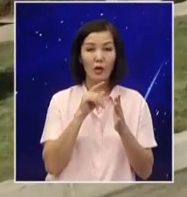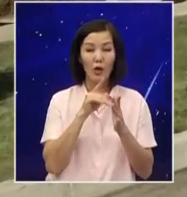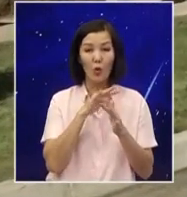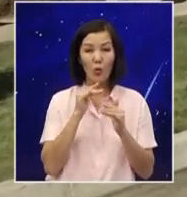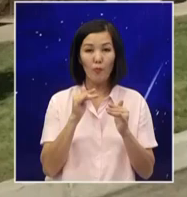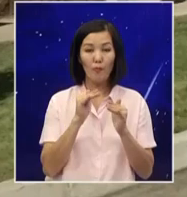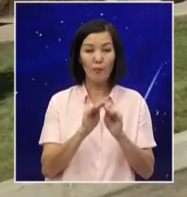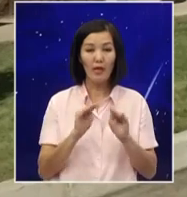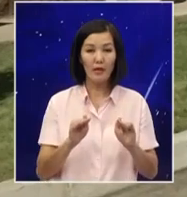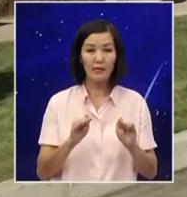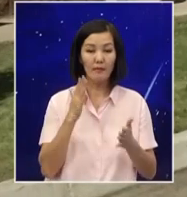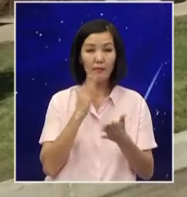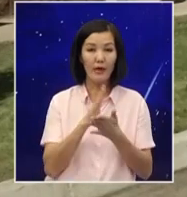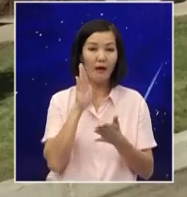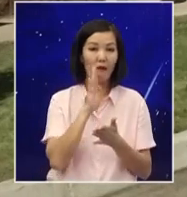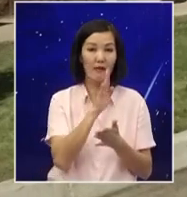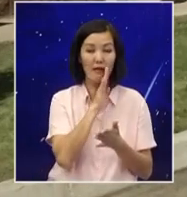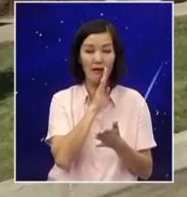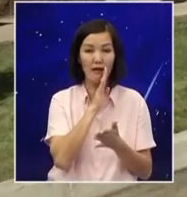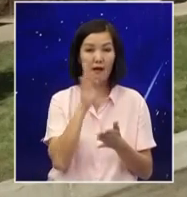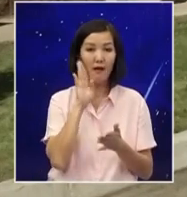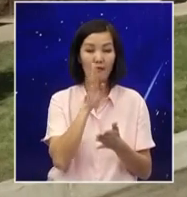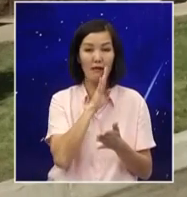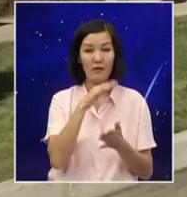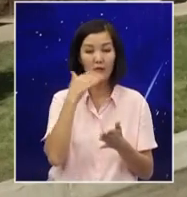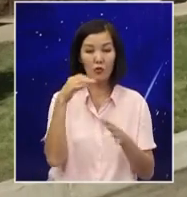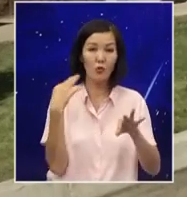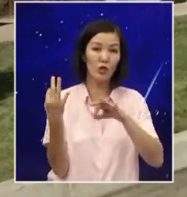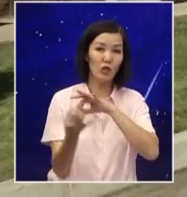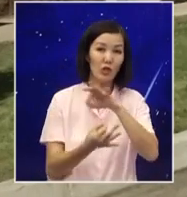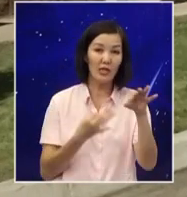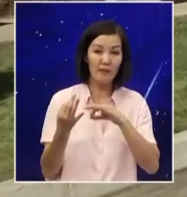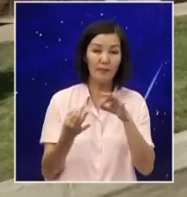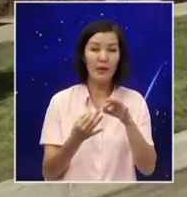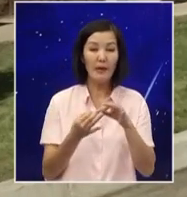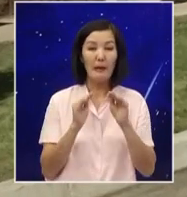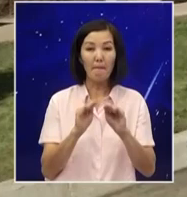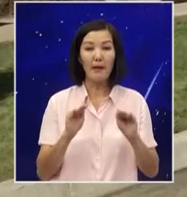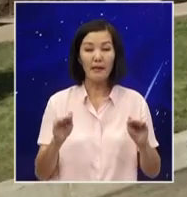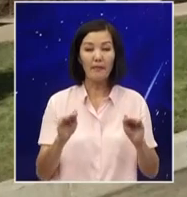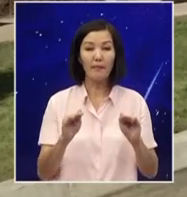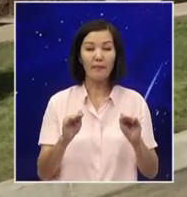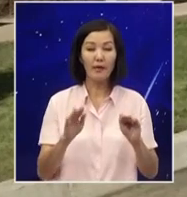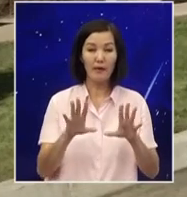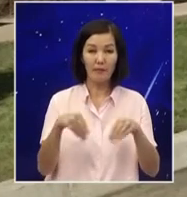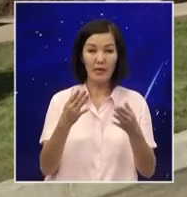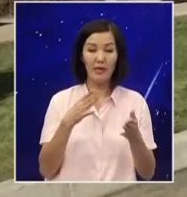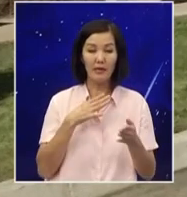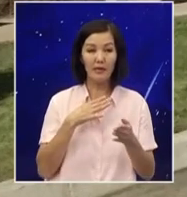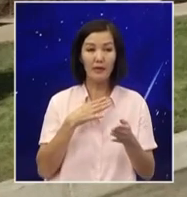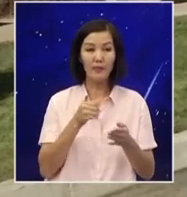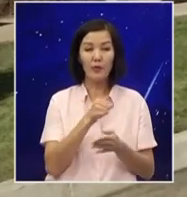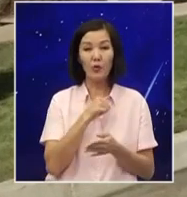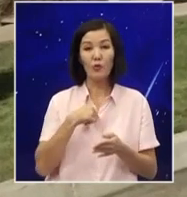аналарымызға, соның ата-анасыз қалған балаларға кілттерін таратып беріп жатырмыз. Соның кейін өздеріңіз көріп отқан сияқты